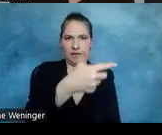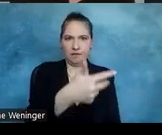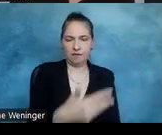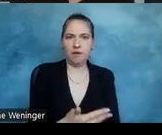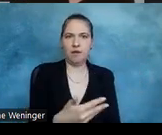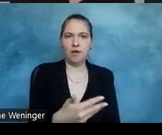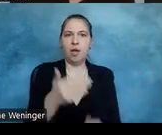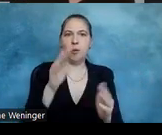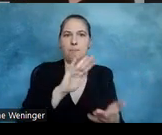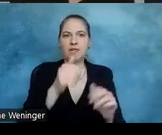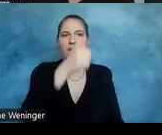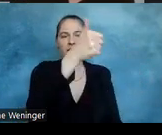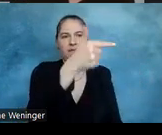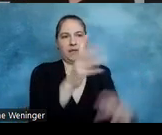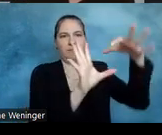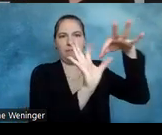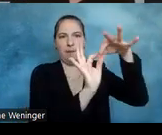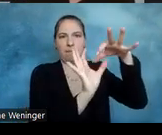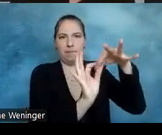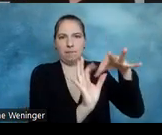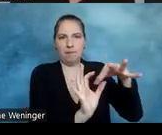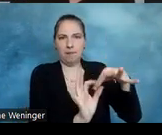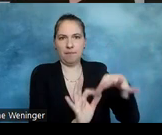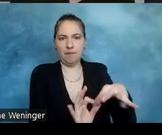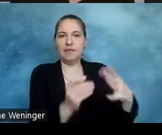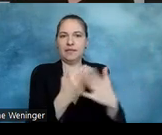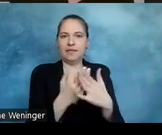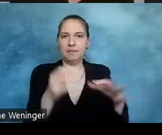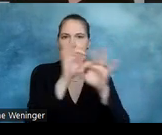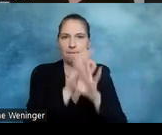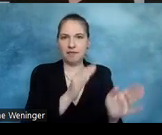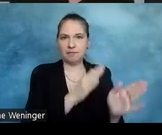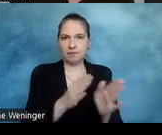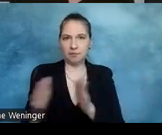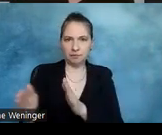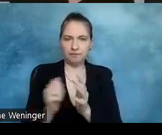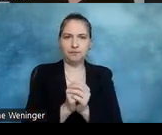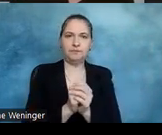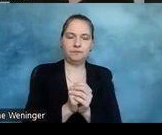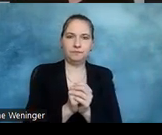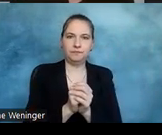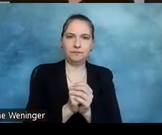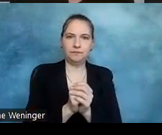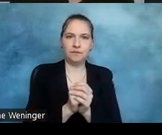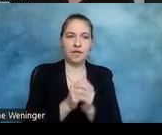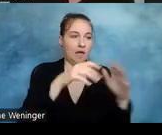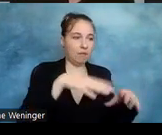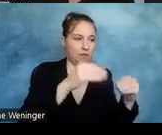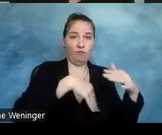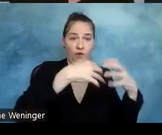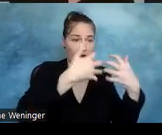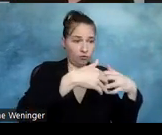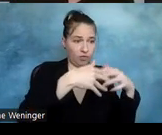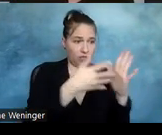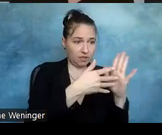teilweise oder die Checkpunkte teilweise aufeinander aufbauen. Das heißt, wir gucken am Anfang einfach mal, was kann man wirklich vollautomatisch testen, wo